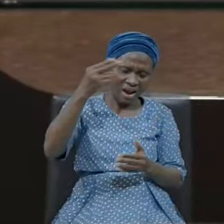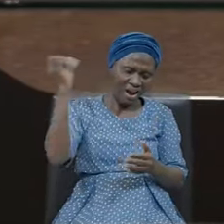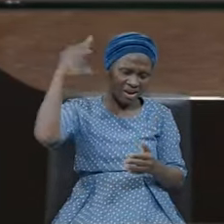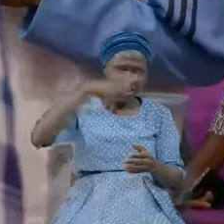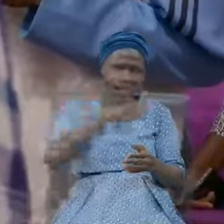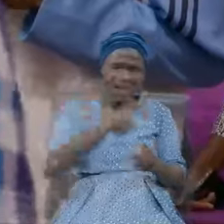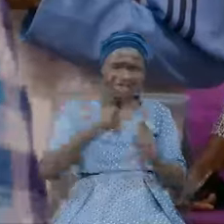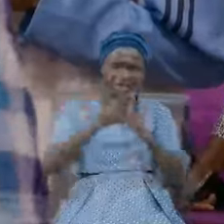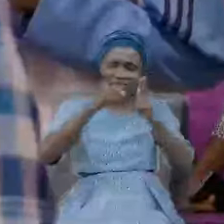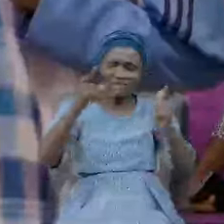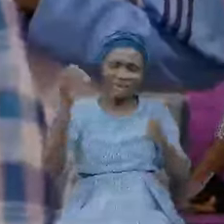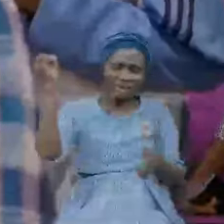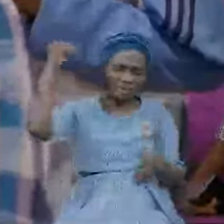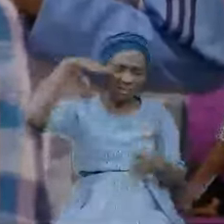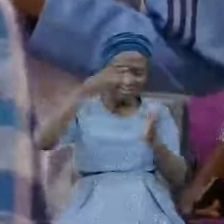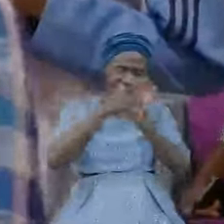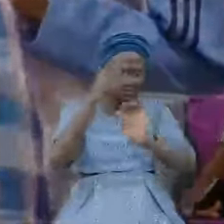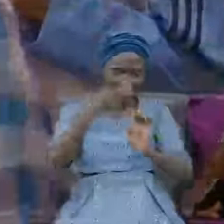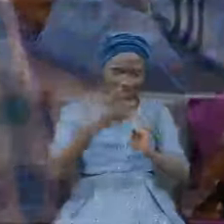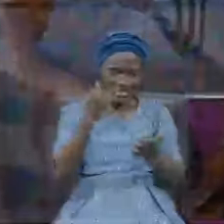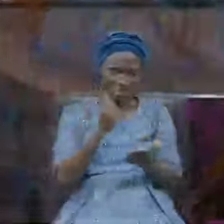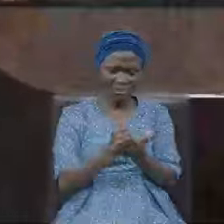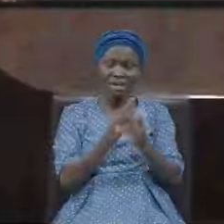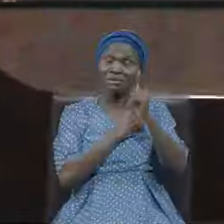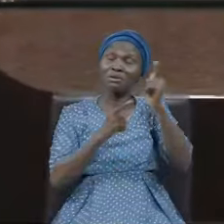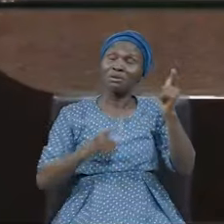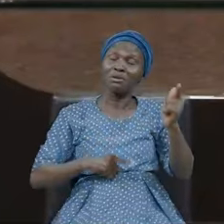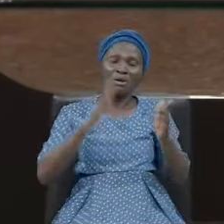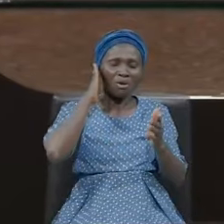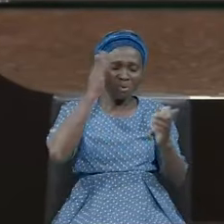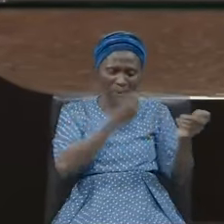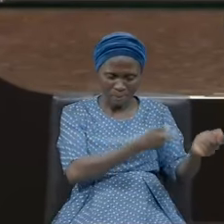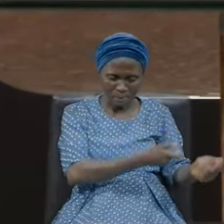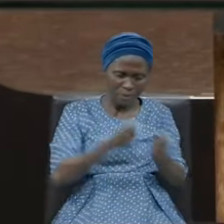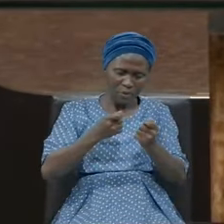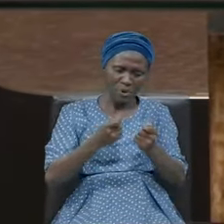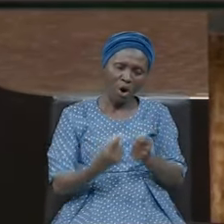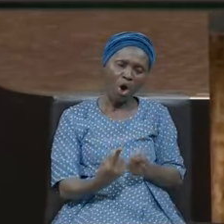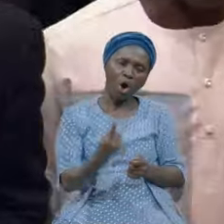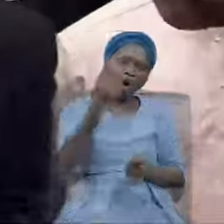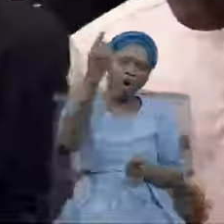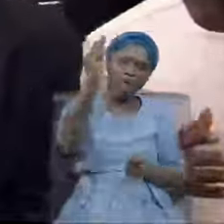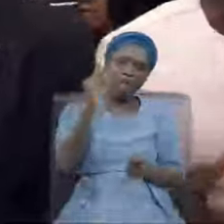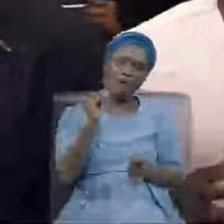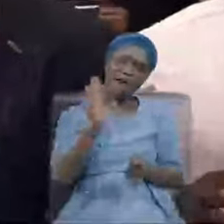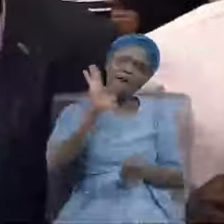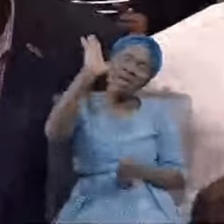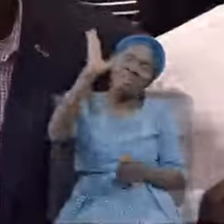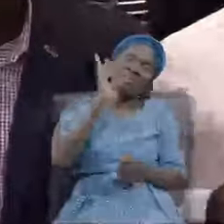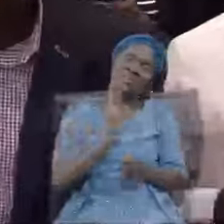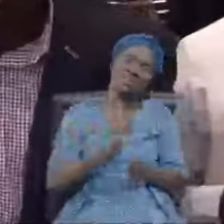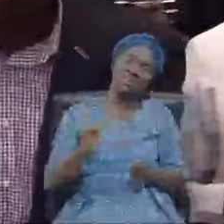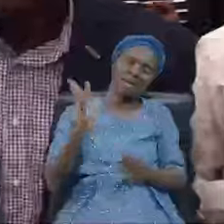une grâce plus grande. Que le Seigneur vous tienne par la main, par sa main droite.